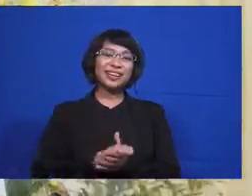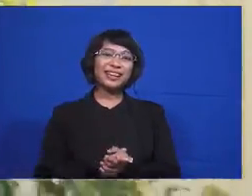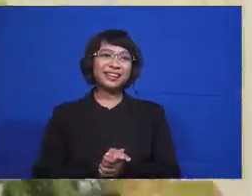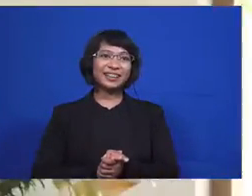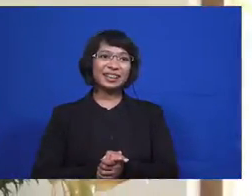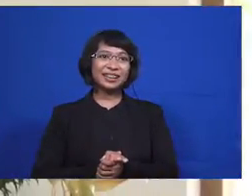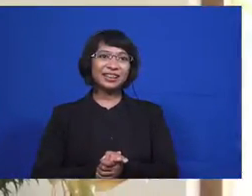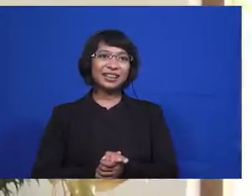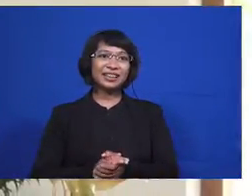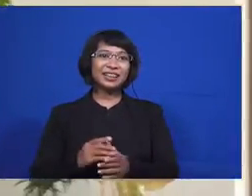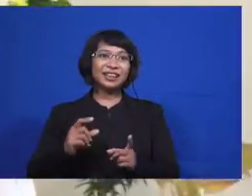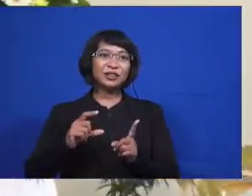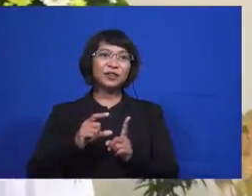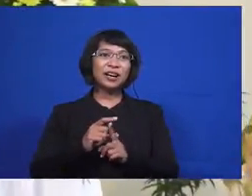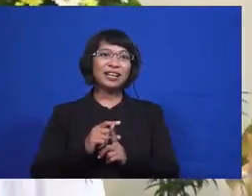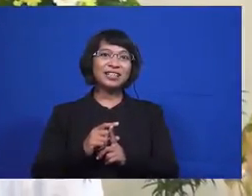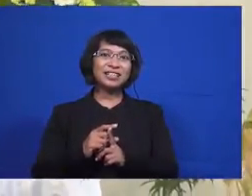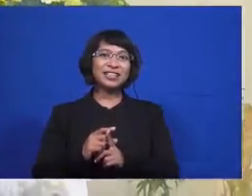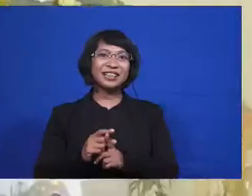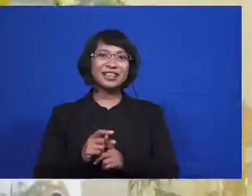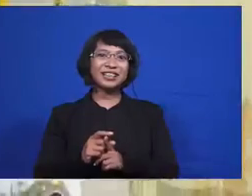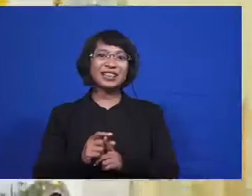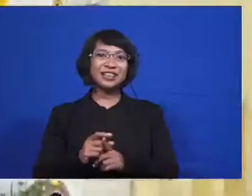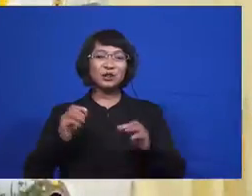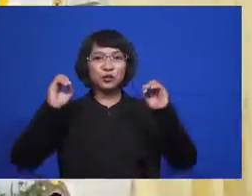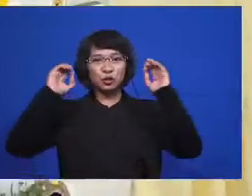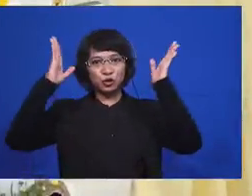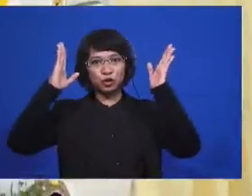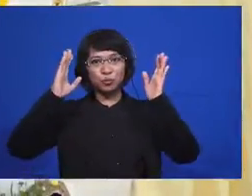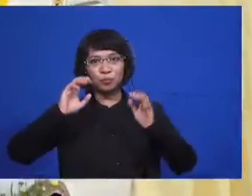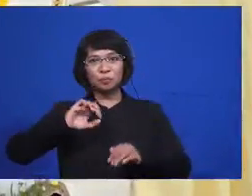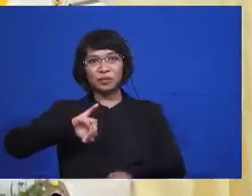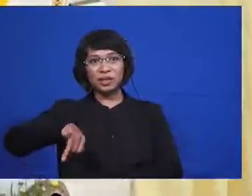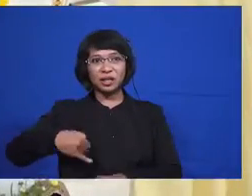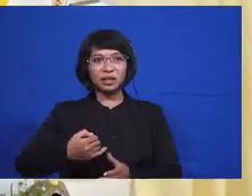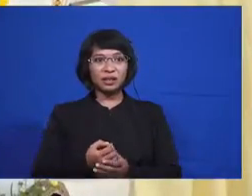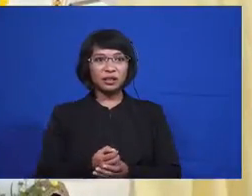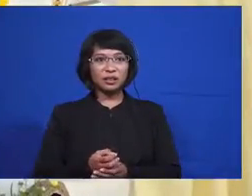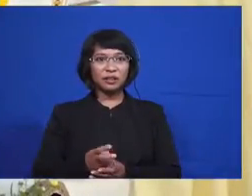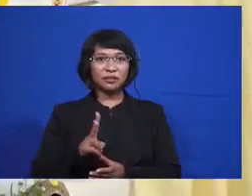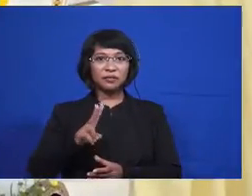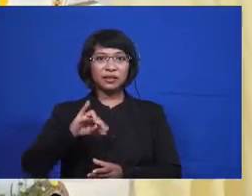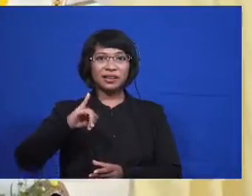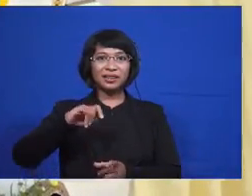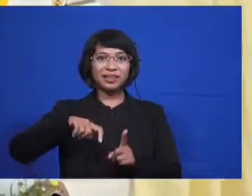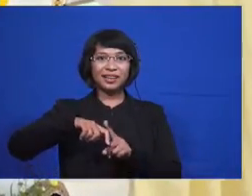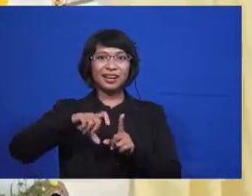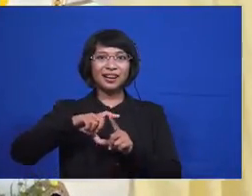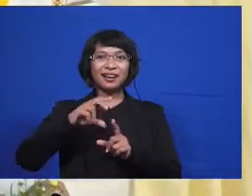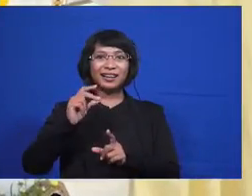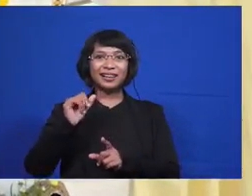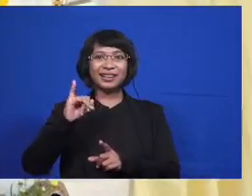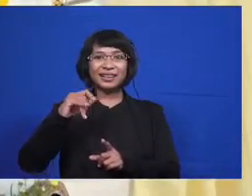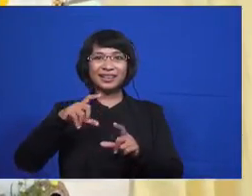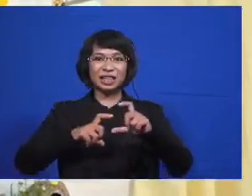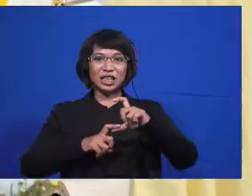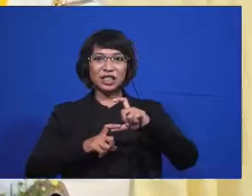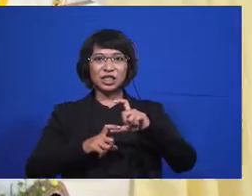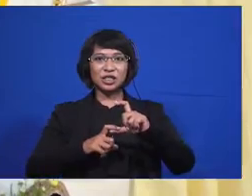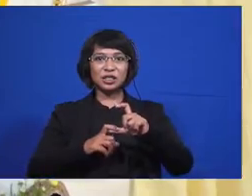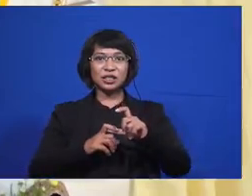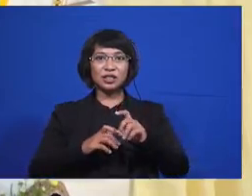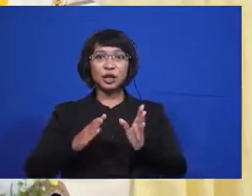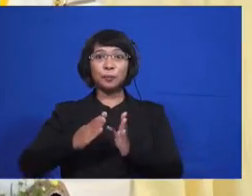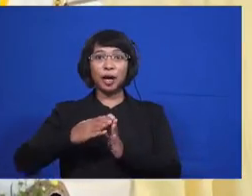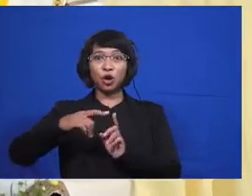ditugasi oleh Bapak Uskup untuk menjadi vikaris parokial paroki